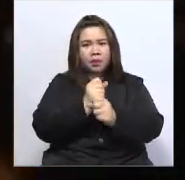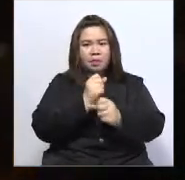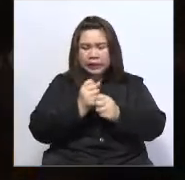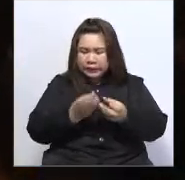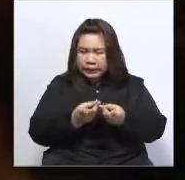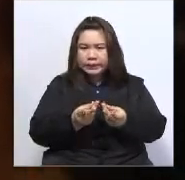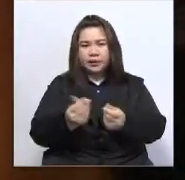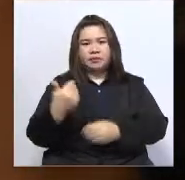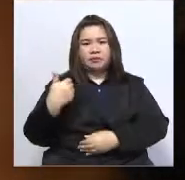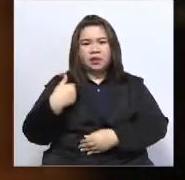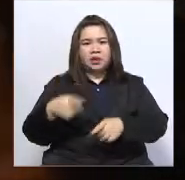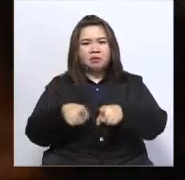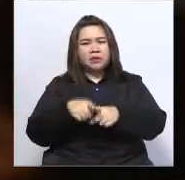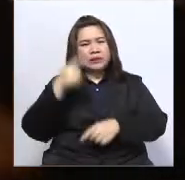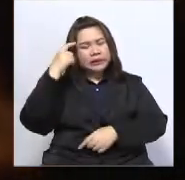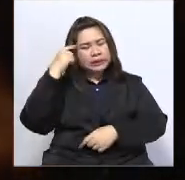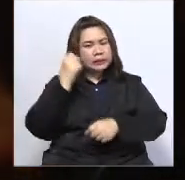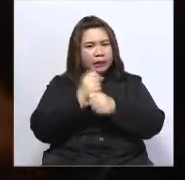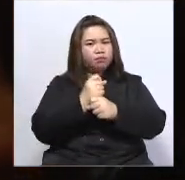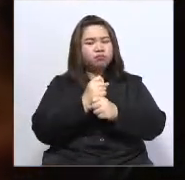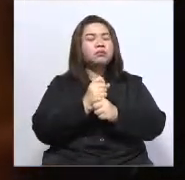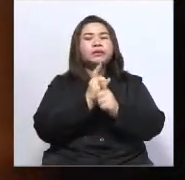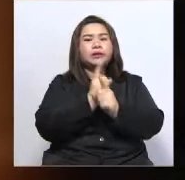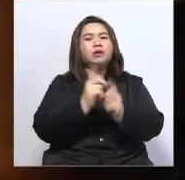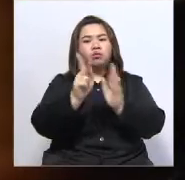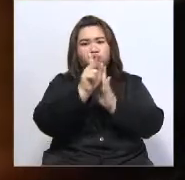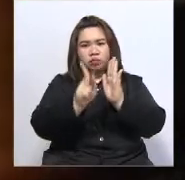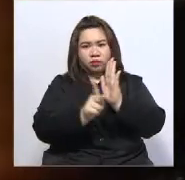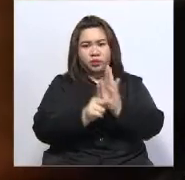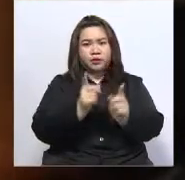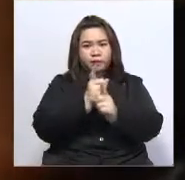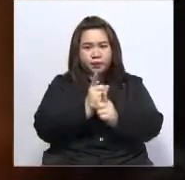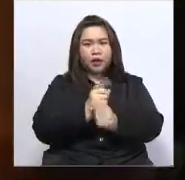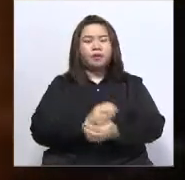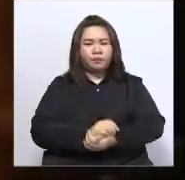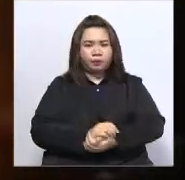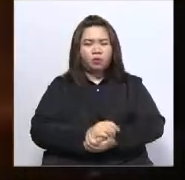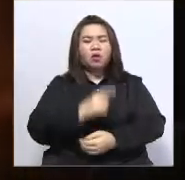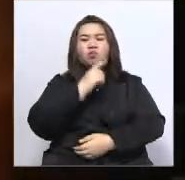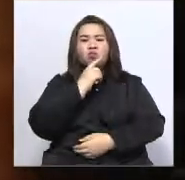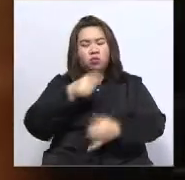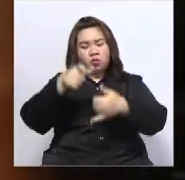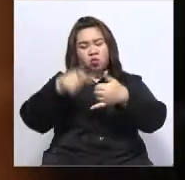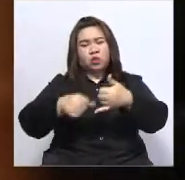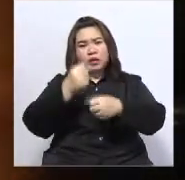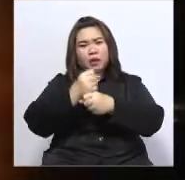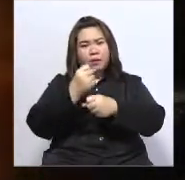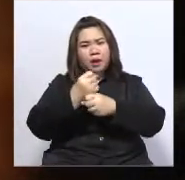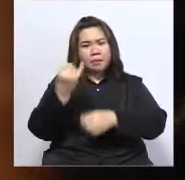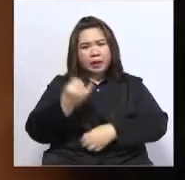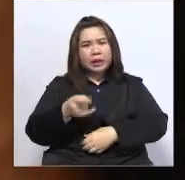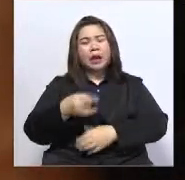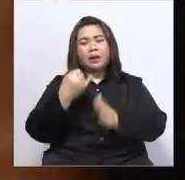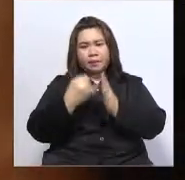ครับไม่มีเติมไม่มีตัดนะครับถูกคือถูกผิดคือผิดนะครับคนทำงานไม่ดีก็จะเป็นบาปเองครับเรื่องนี้เป็นเรื่องละเอียดอ่อน